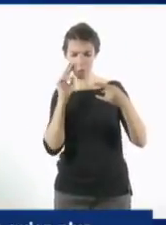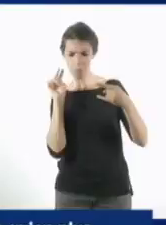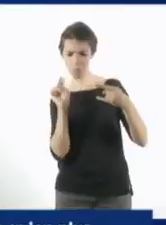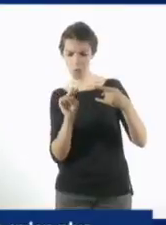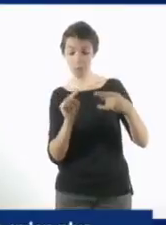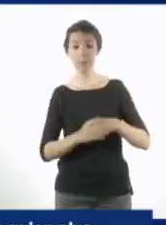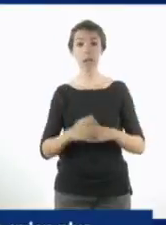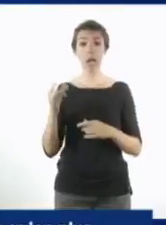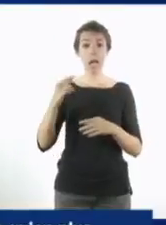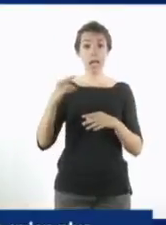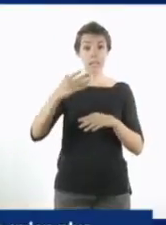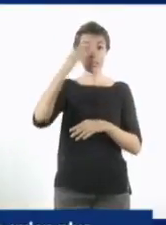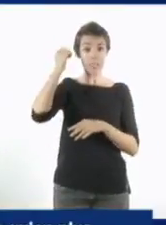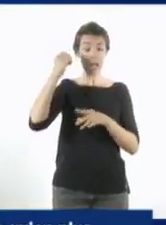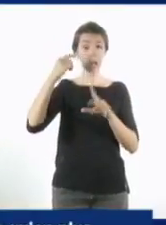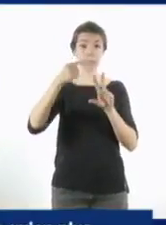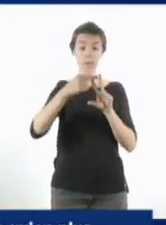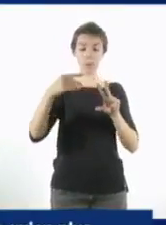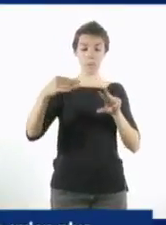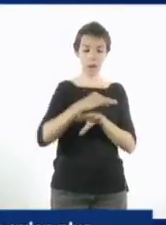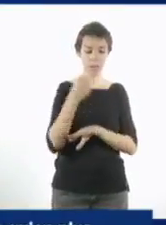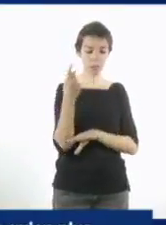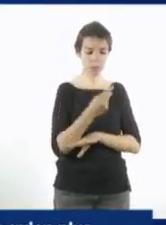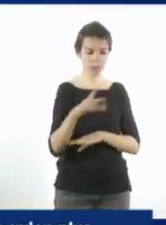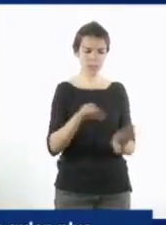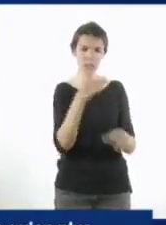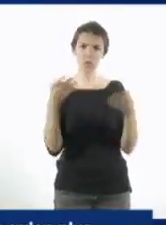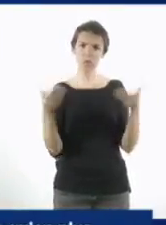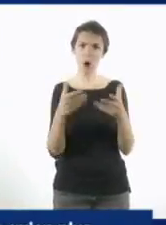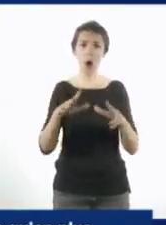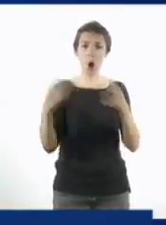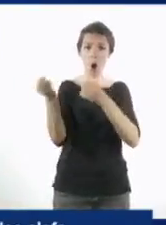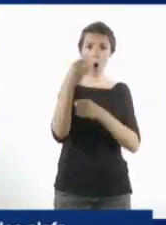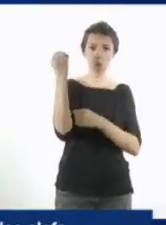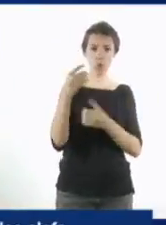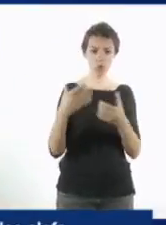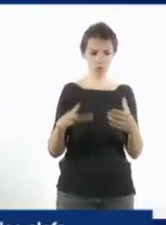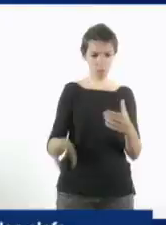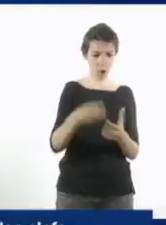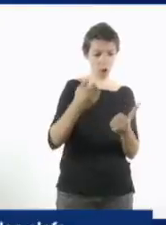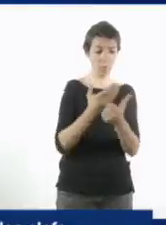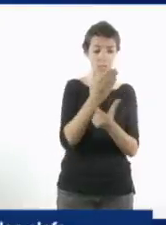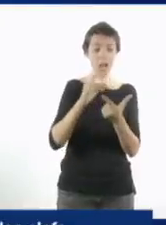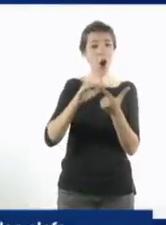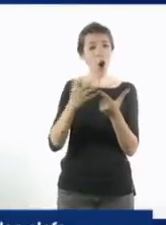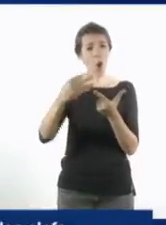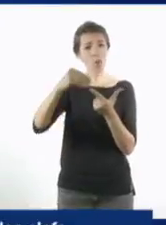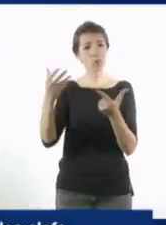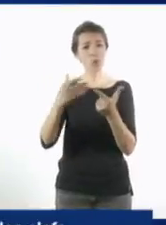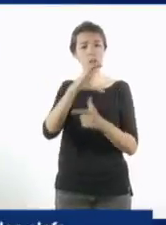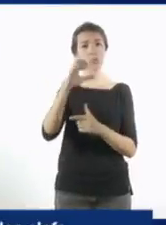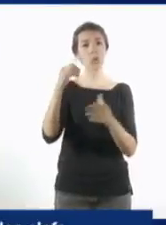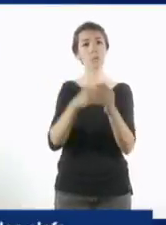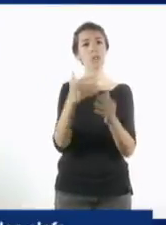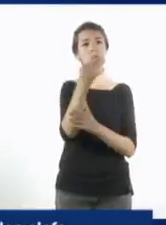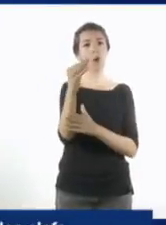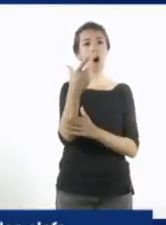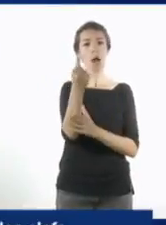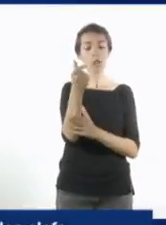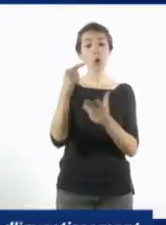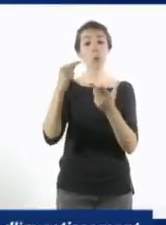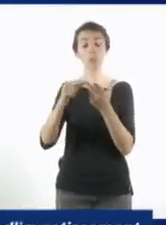mari découvrent alors qu'en plus de l'ambulance volée, 100 000 francs liquides avaient disparu ainsi que toutes les clés des autres véhicules.